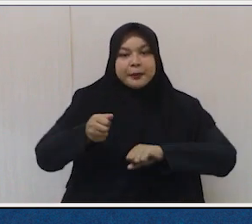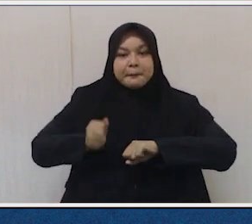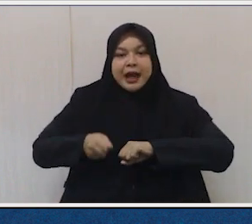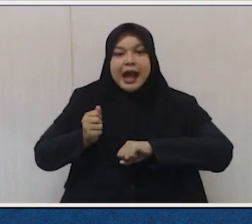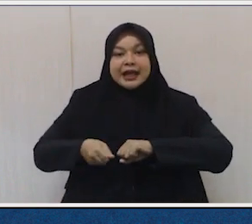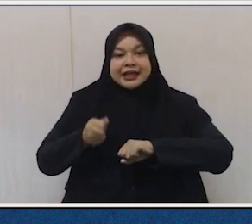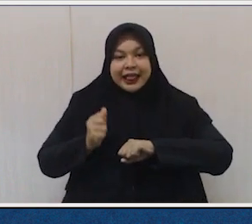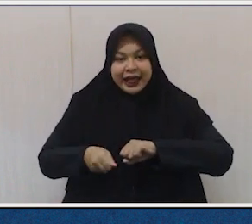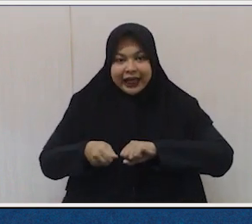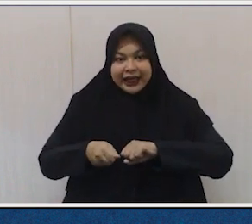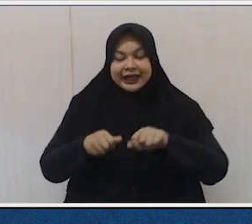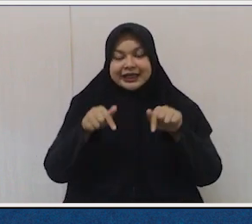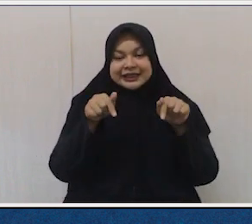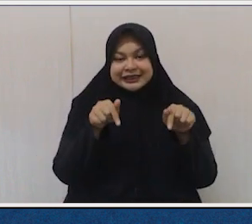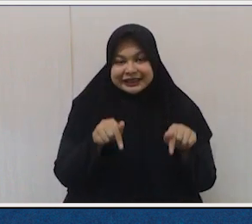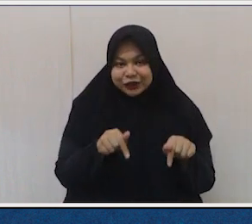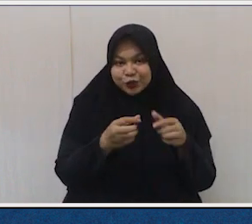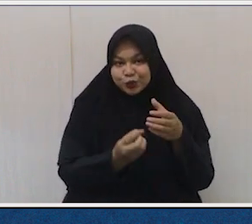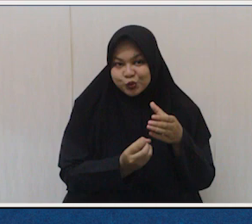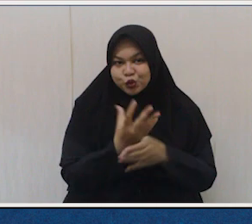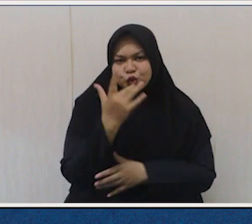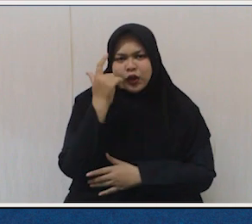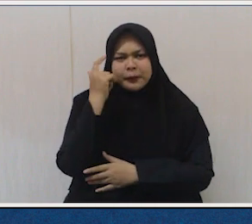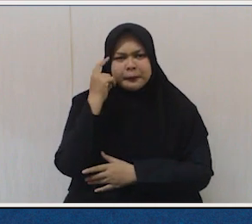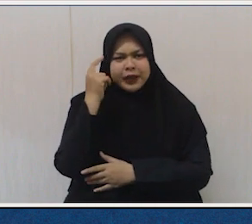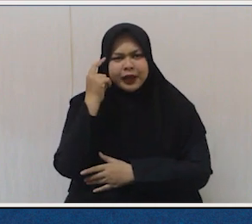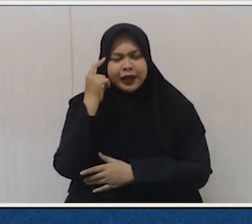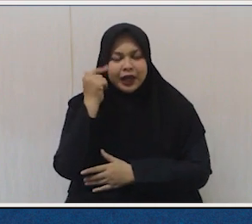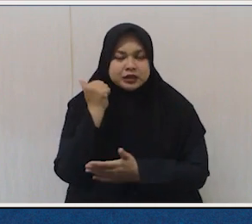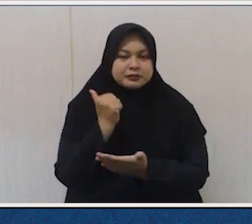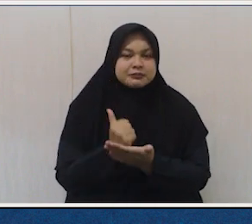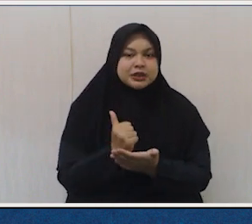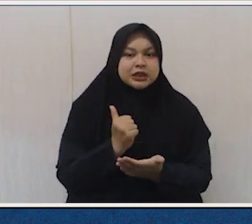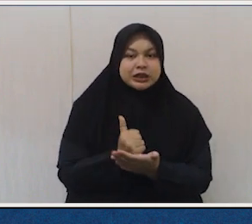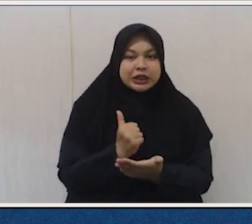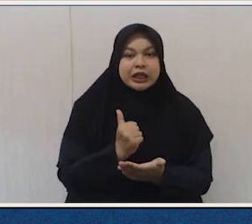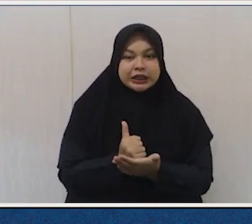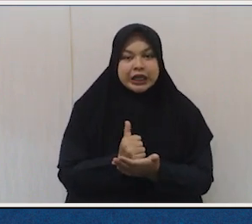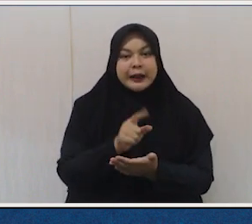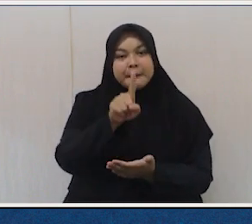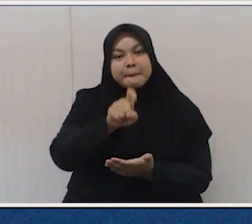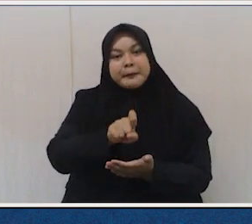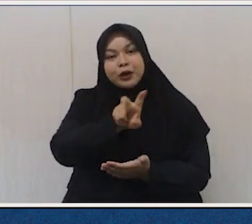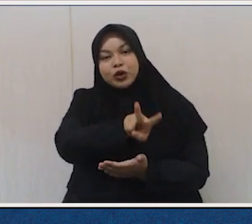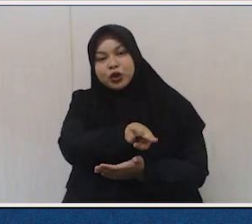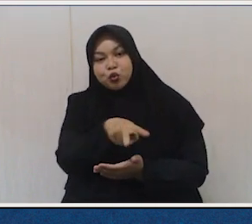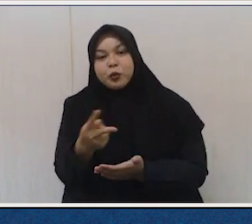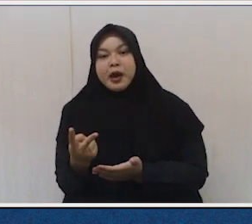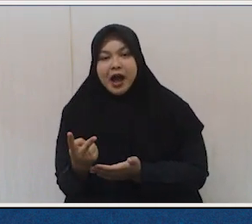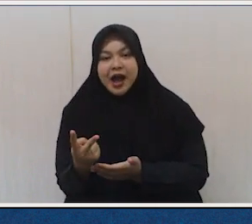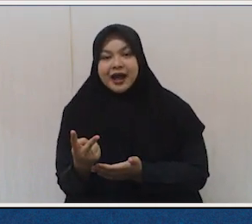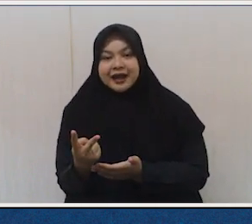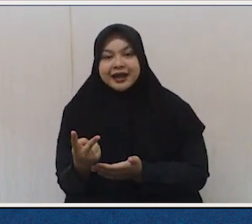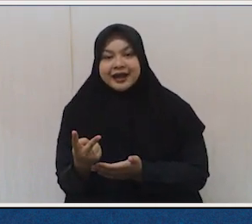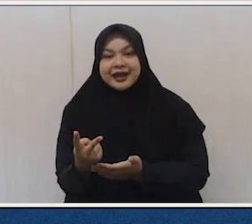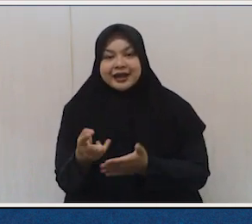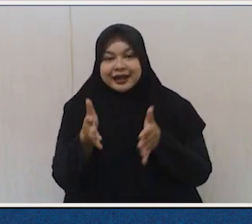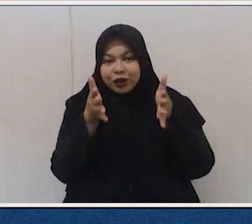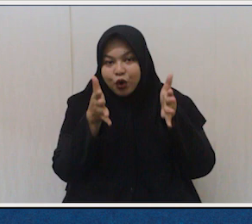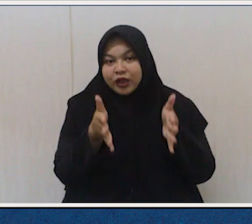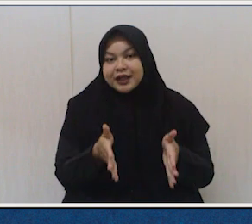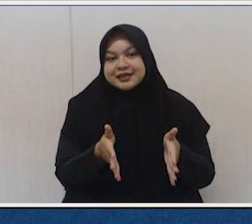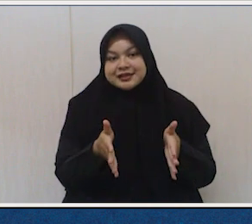situlah kemudian muncul pikiran bahwa sebenarnya yang perlu diubah dalam konteks peradilan itu adalah hukum